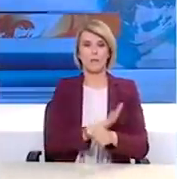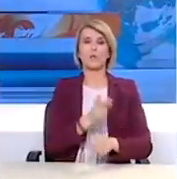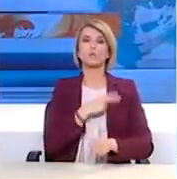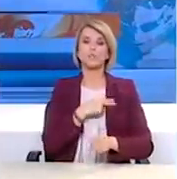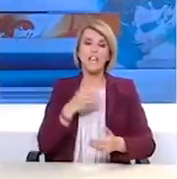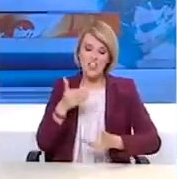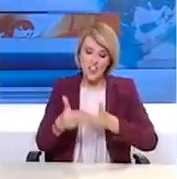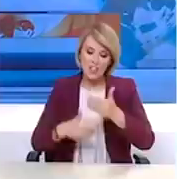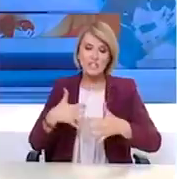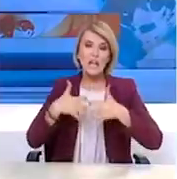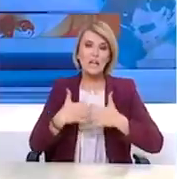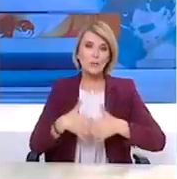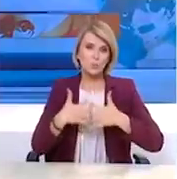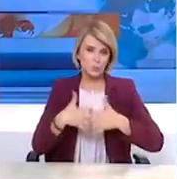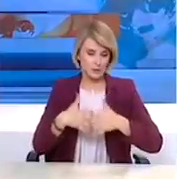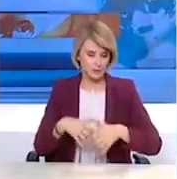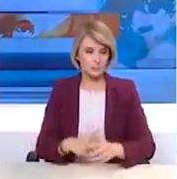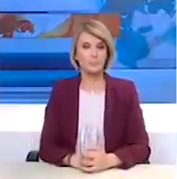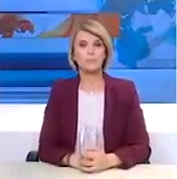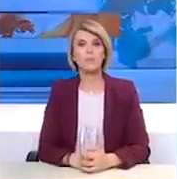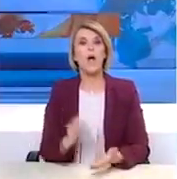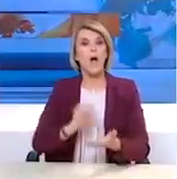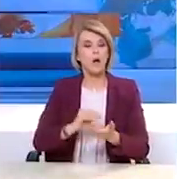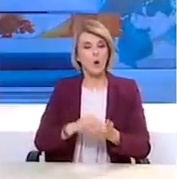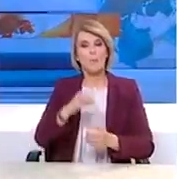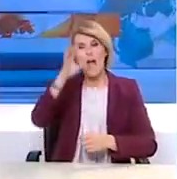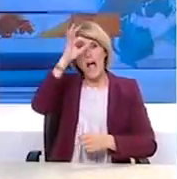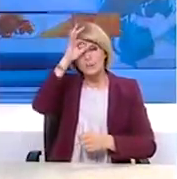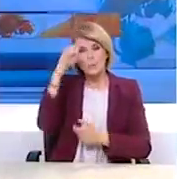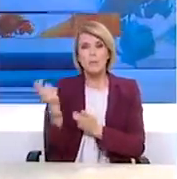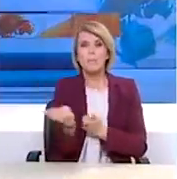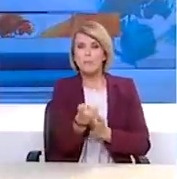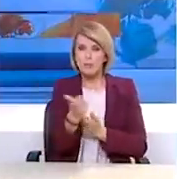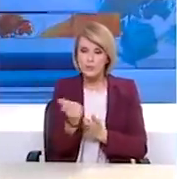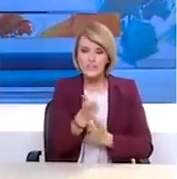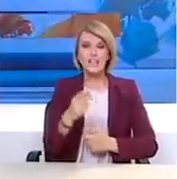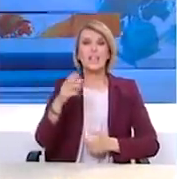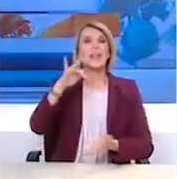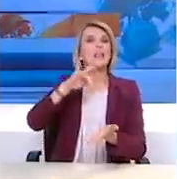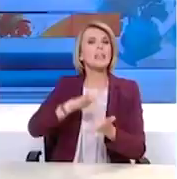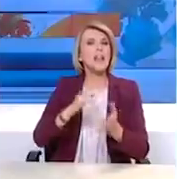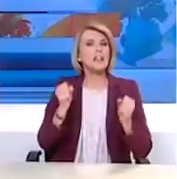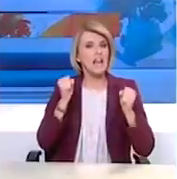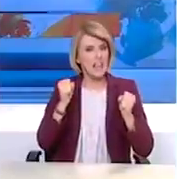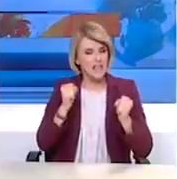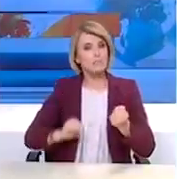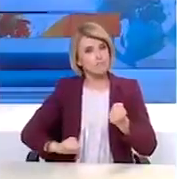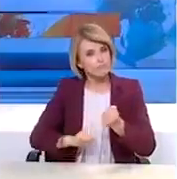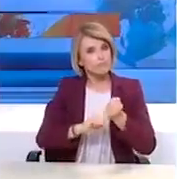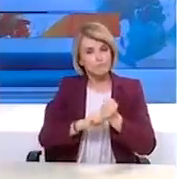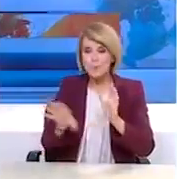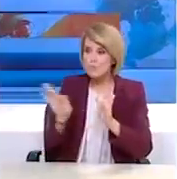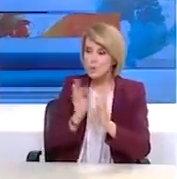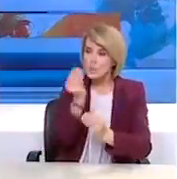αυτών. Ταυτόχρονα ενισχύονται οι δυνάμεις της Ελλάς, της πυροσβεστικής αλλά και των δομών υγείας της Περιφερειακής Ενότητας Λάρισας,